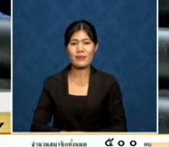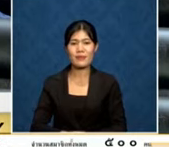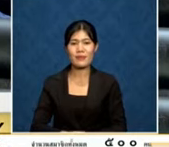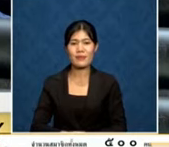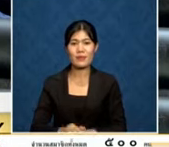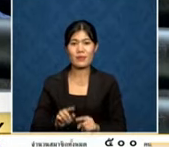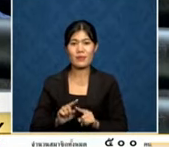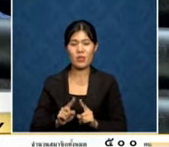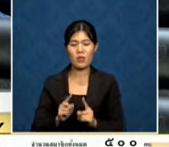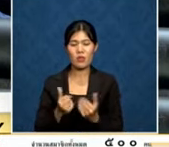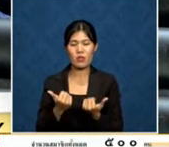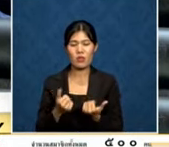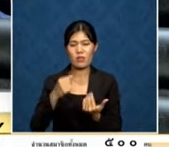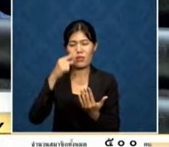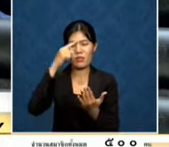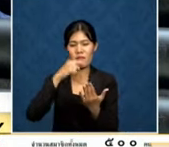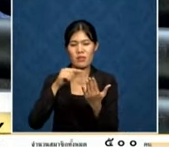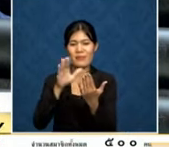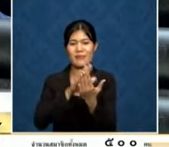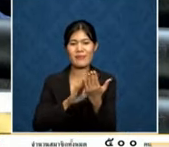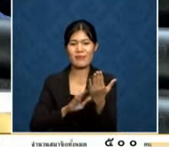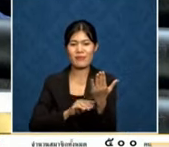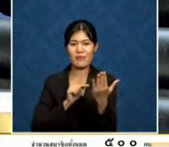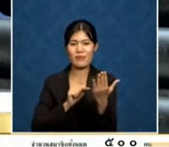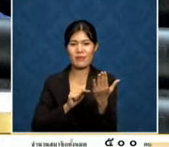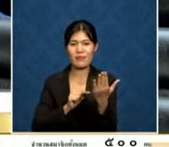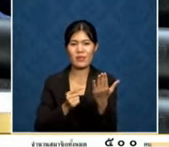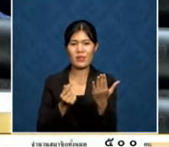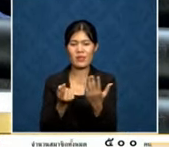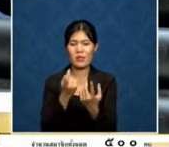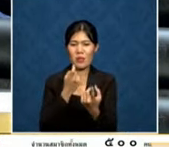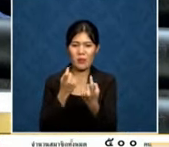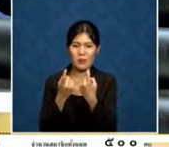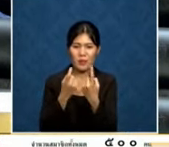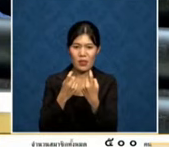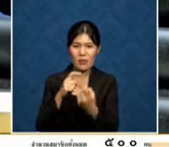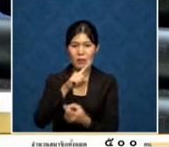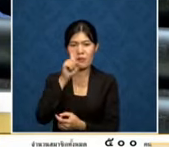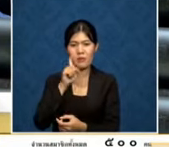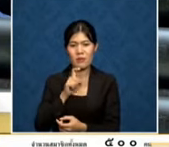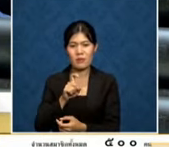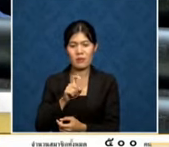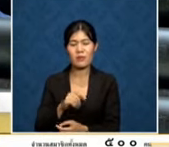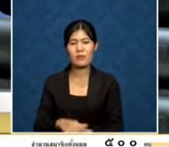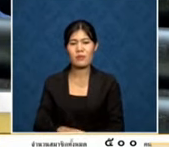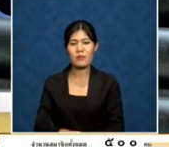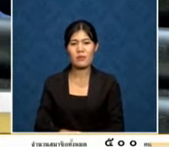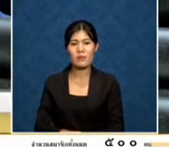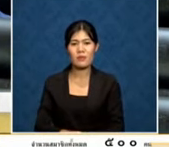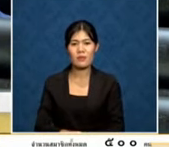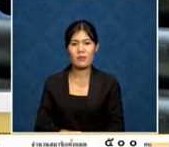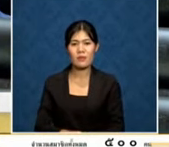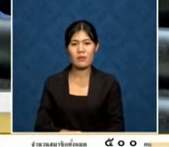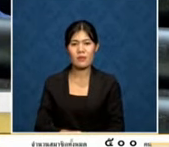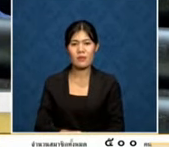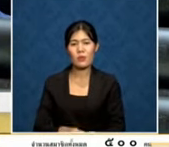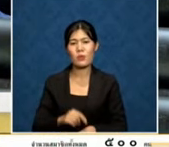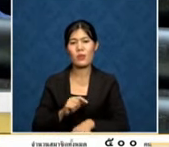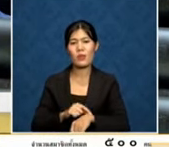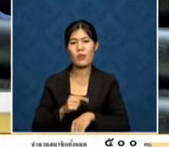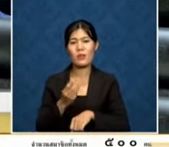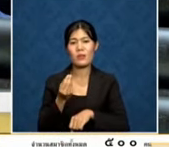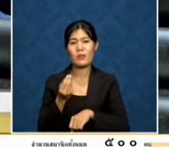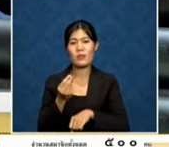สถานการ์ณตอนนี้มีคำถามมาจากประโยคข้างต้นว่ากี่โมง